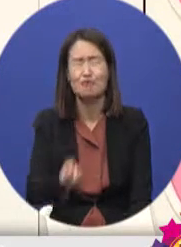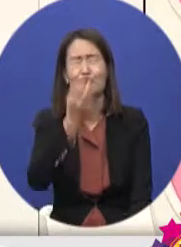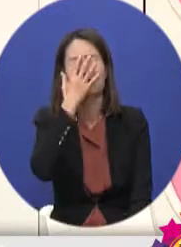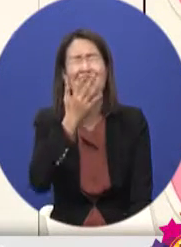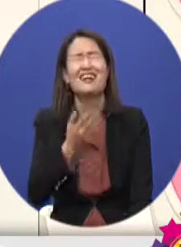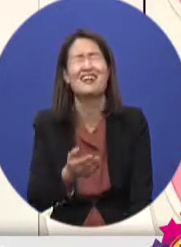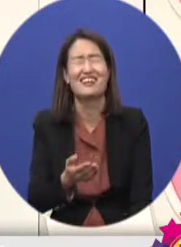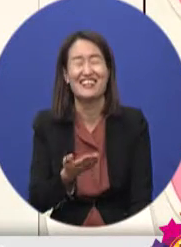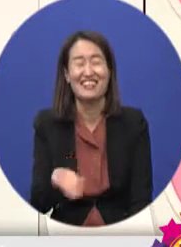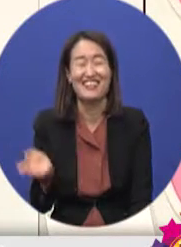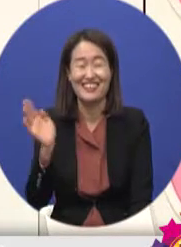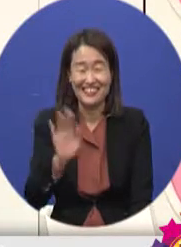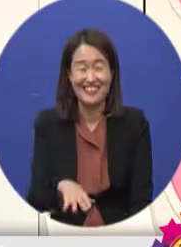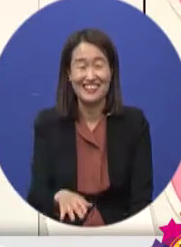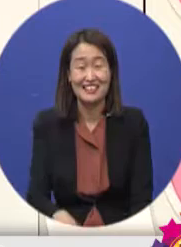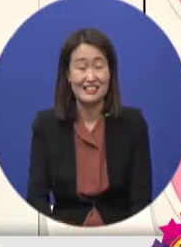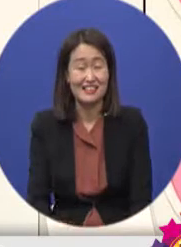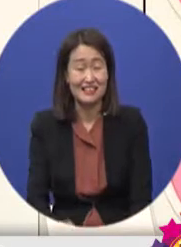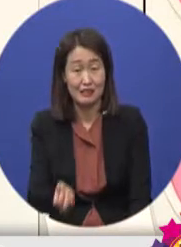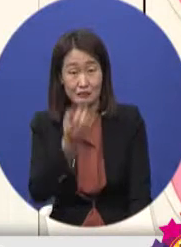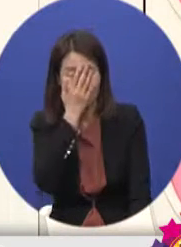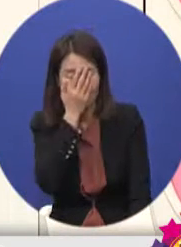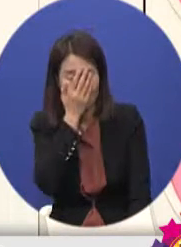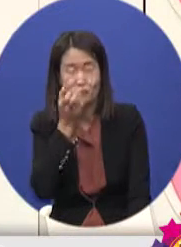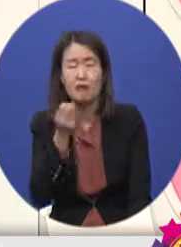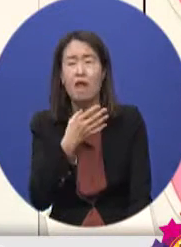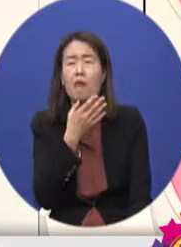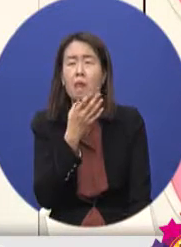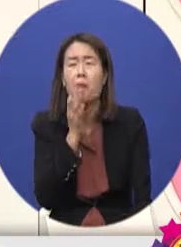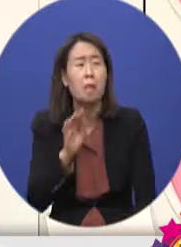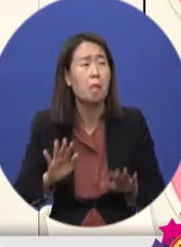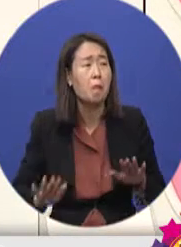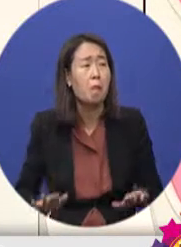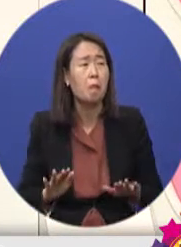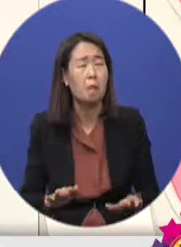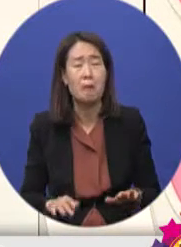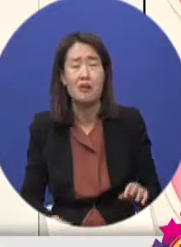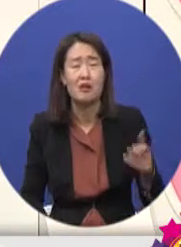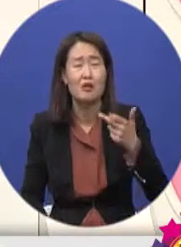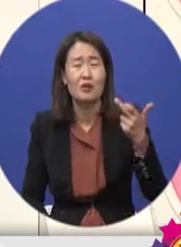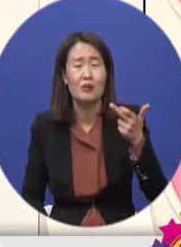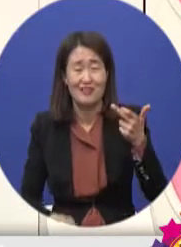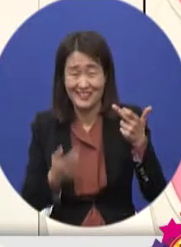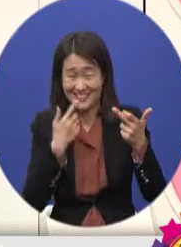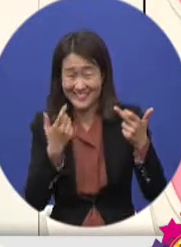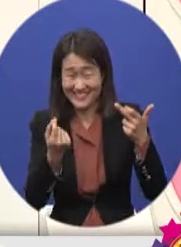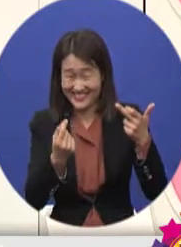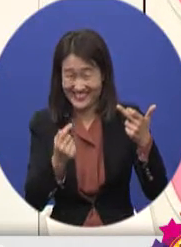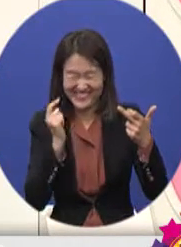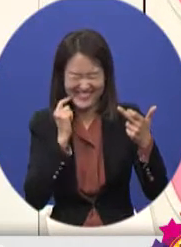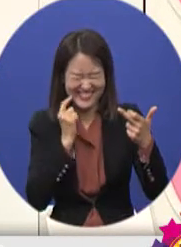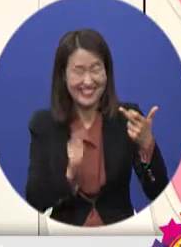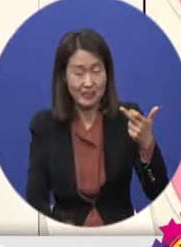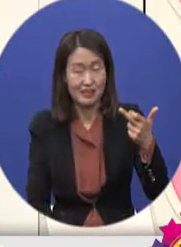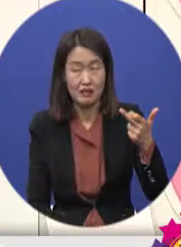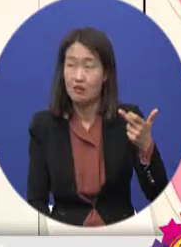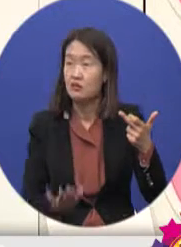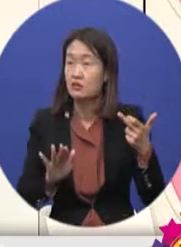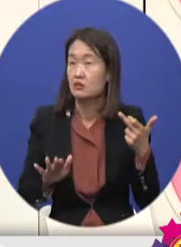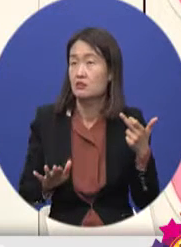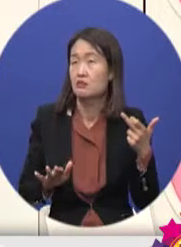못생겼는데 못생기고 나이는 지금 17살로 살면서 네. 지금